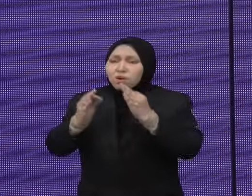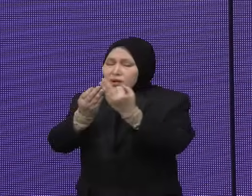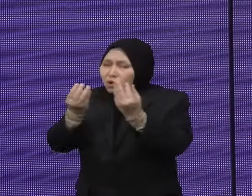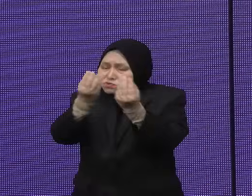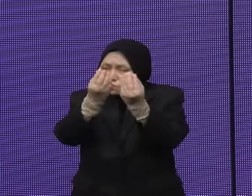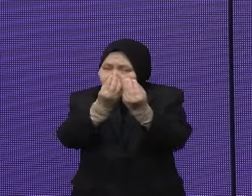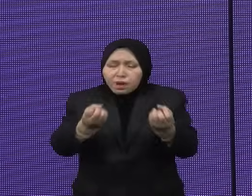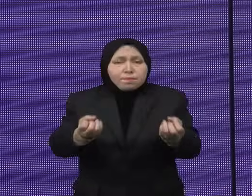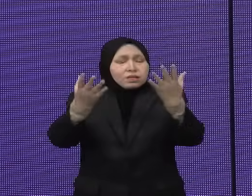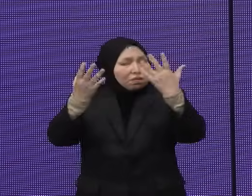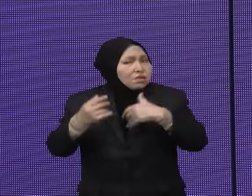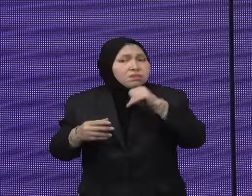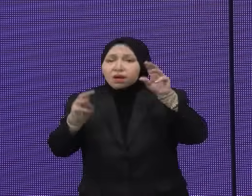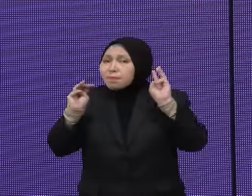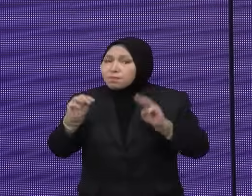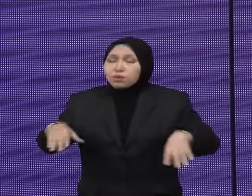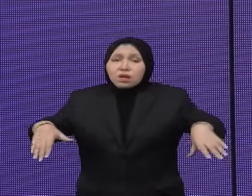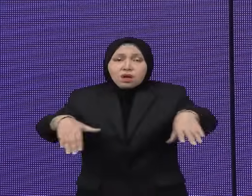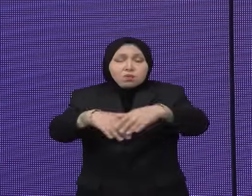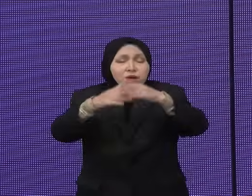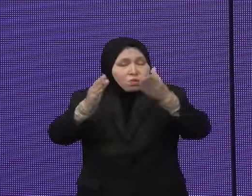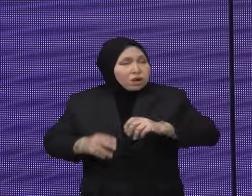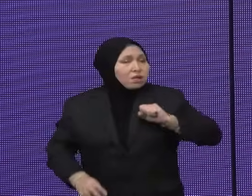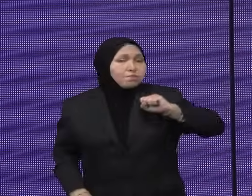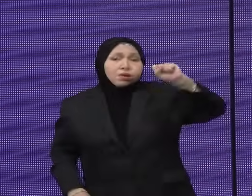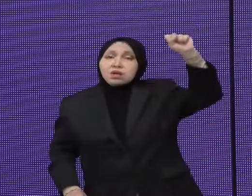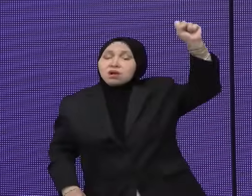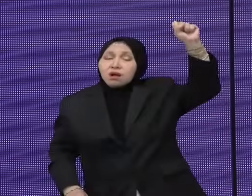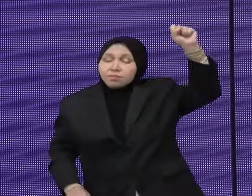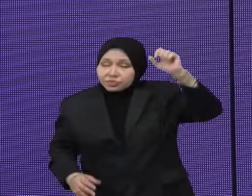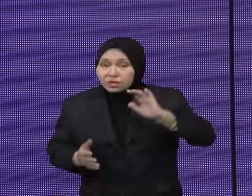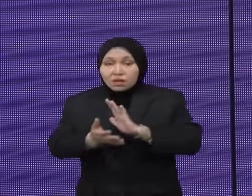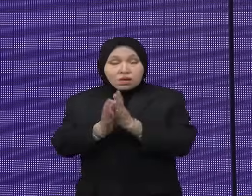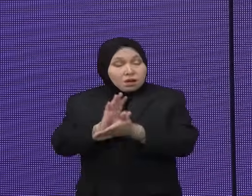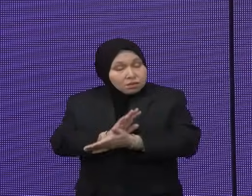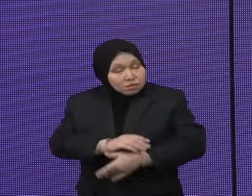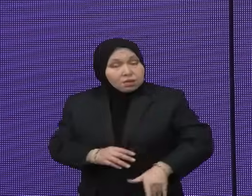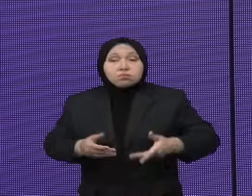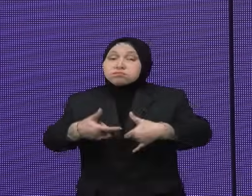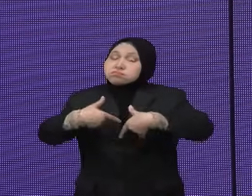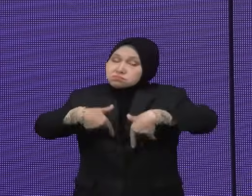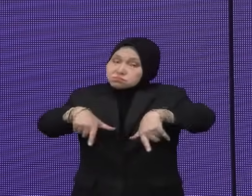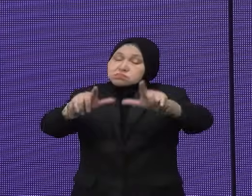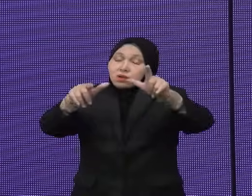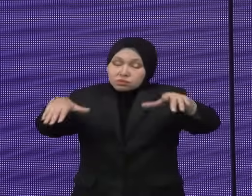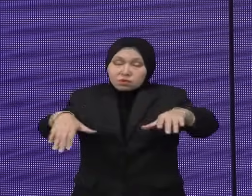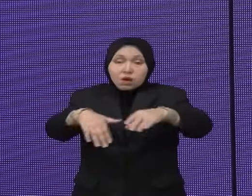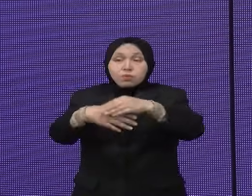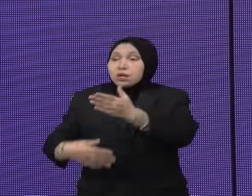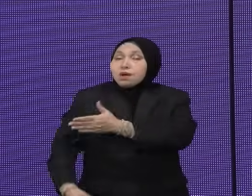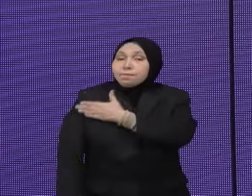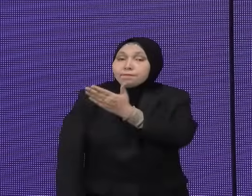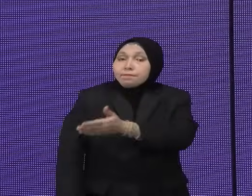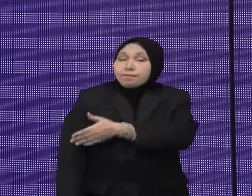bagi mereka yang tidak mampu untuk mengahwini orang yang merdeka, wanita merdeka, maka dibenarkan untuk mengahwini kepada hamba Ustaz